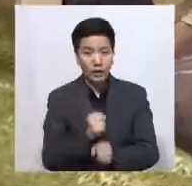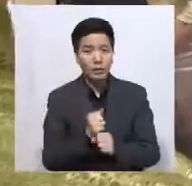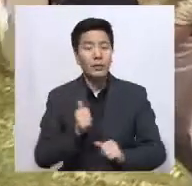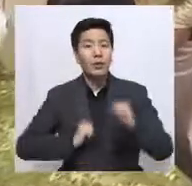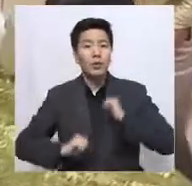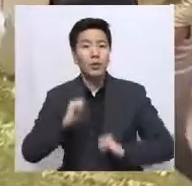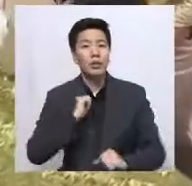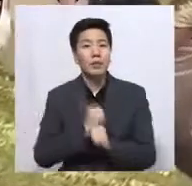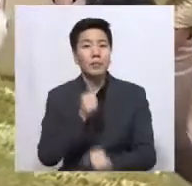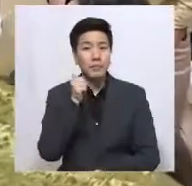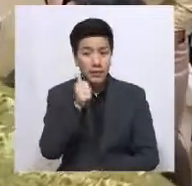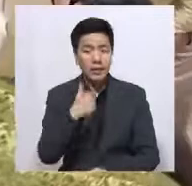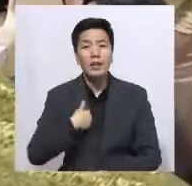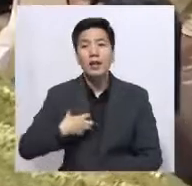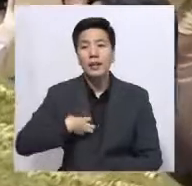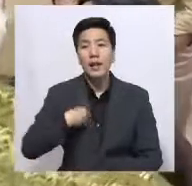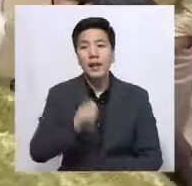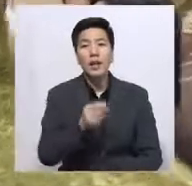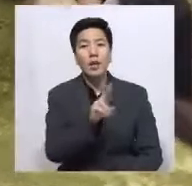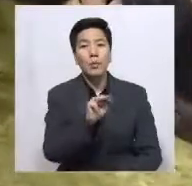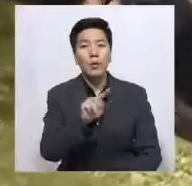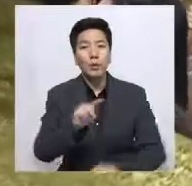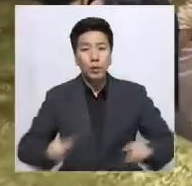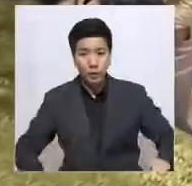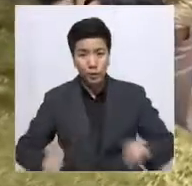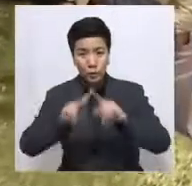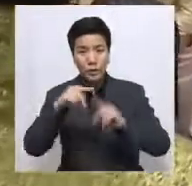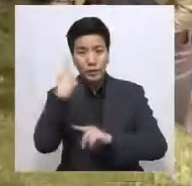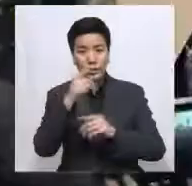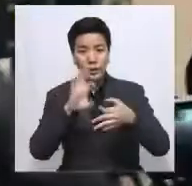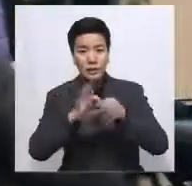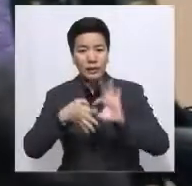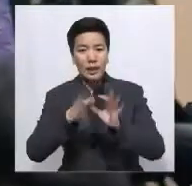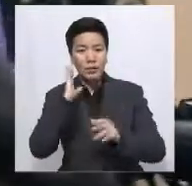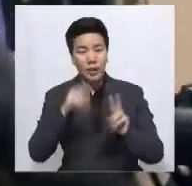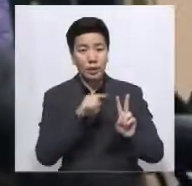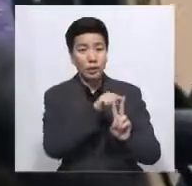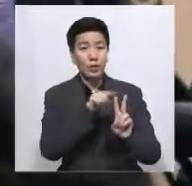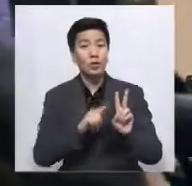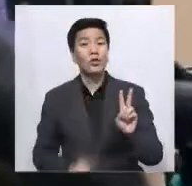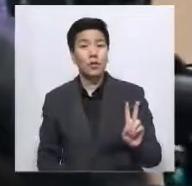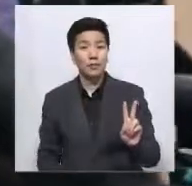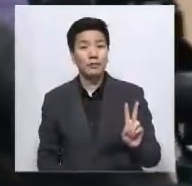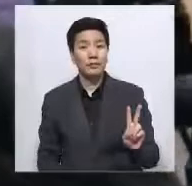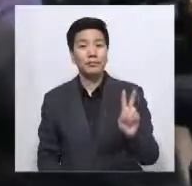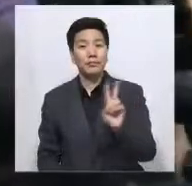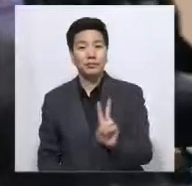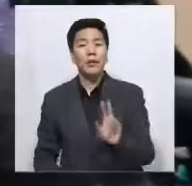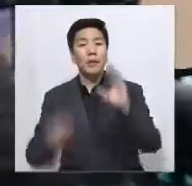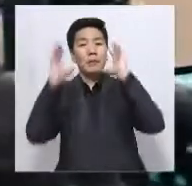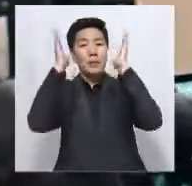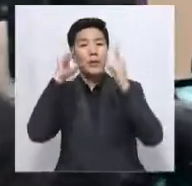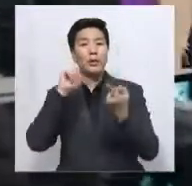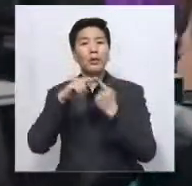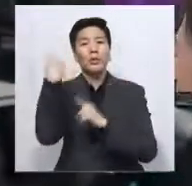ครได้นอกจากนี้อยากให้รัฐมนตรีว่าการกระทรวงการท่องเที่ยวและกีฬานำพระเอกนางเอกของเรื่องบุพเพสันนิวาสมาประชาสัมพันธ์